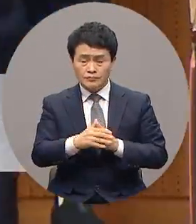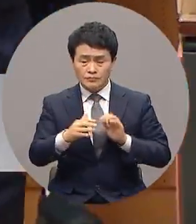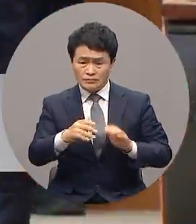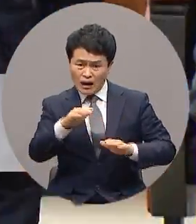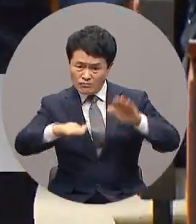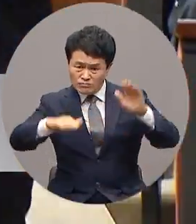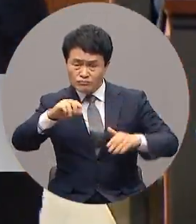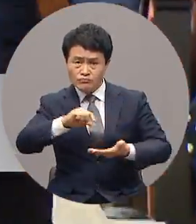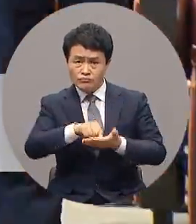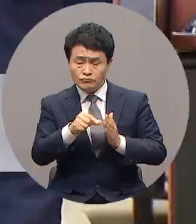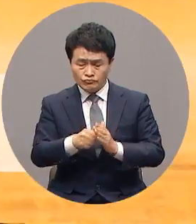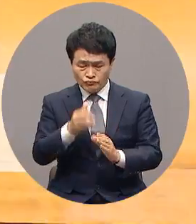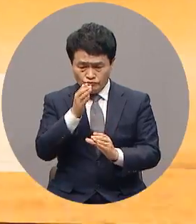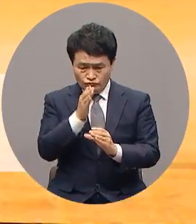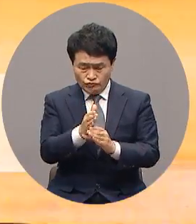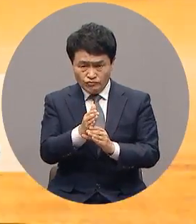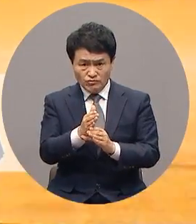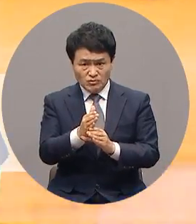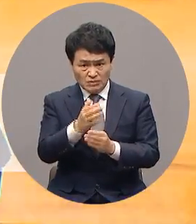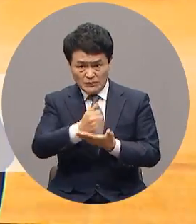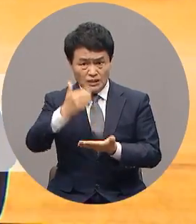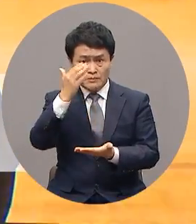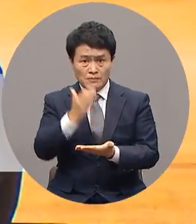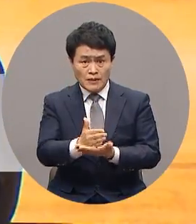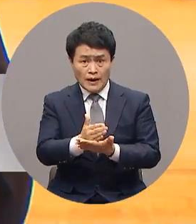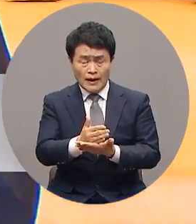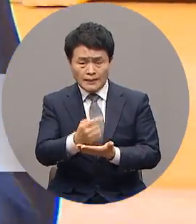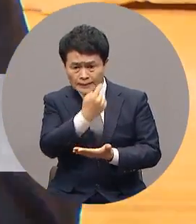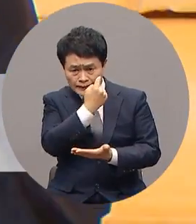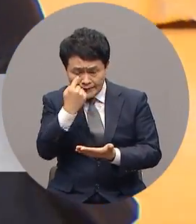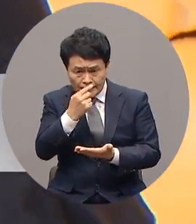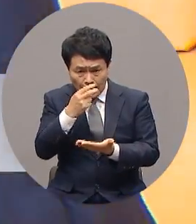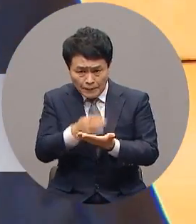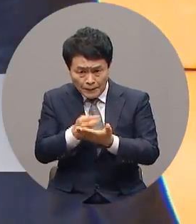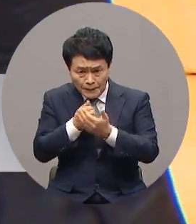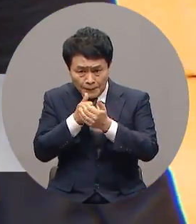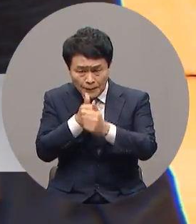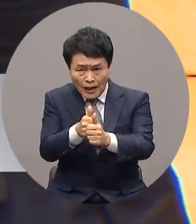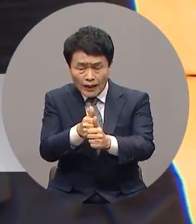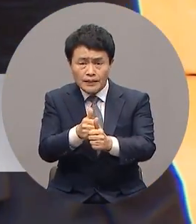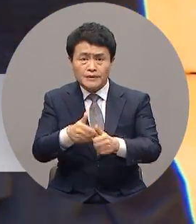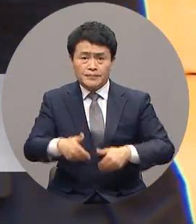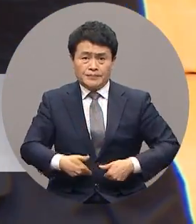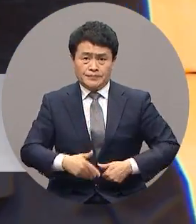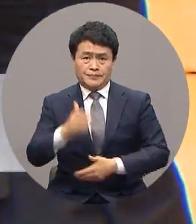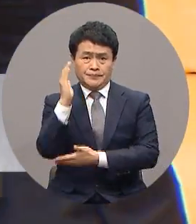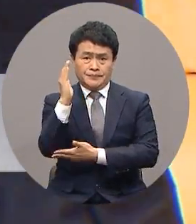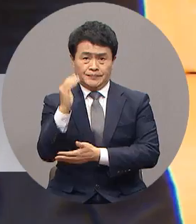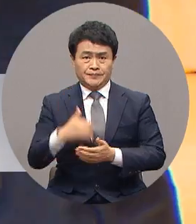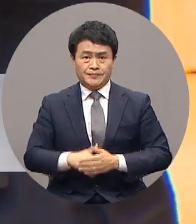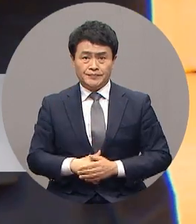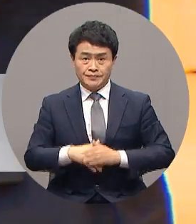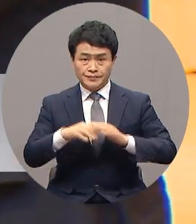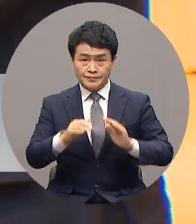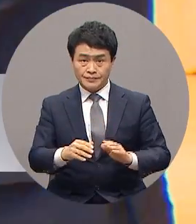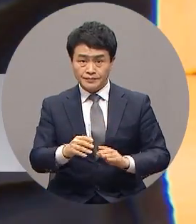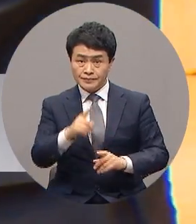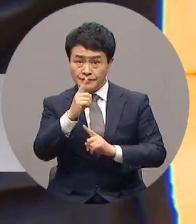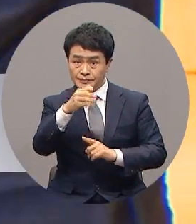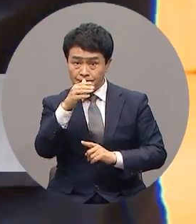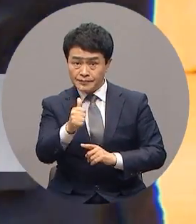극단 사이에서 중심을 잃지 말고 오로지 증거와 법리만을 살펴 접근해야 한다고 말했습니다. 이